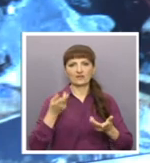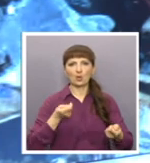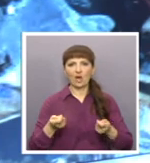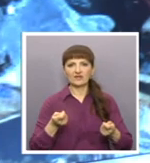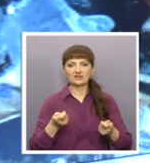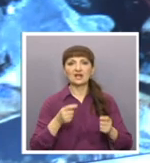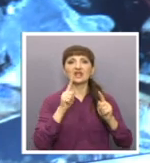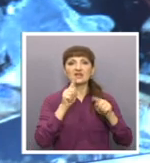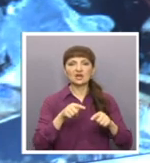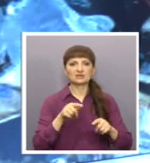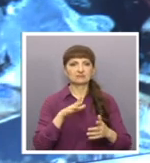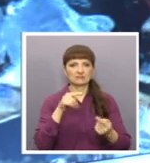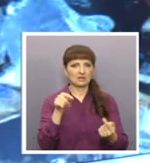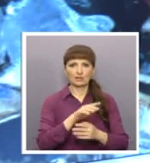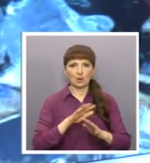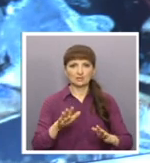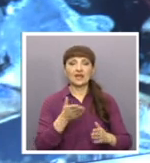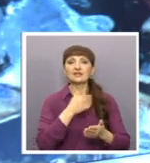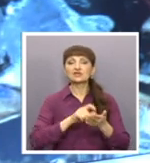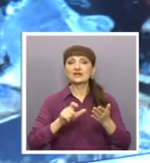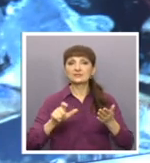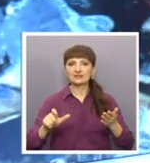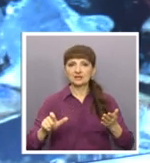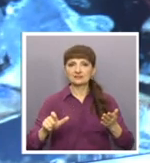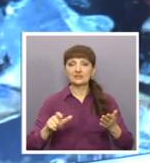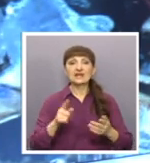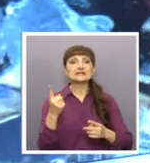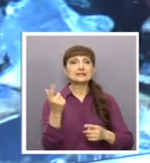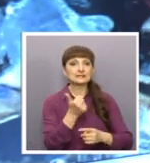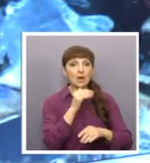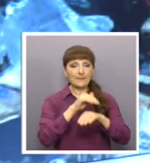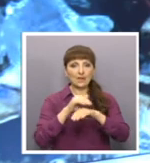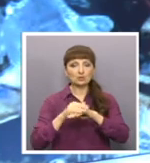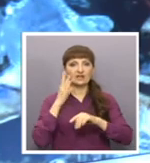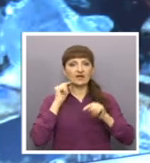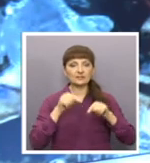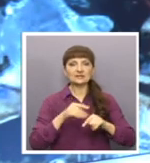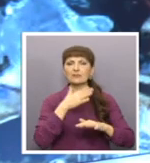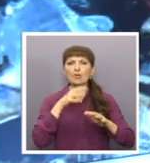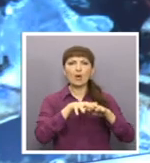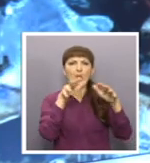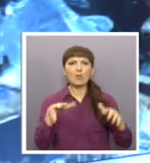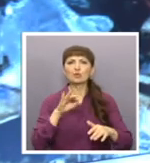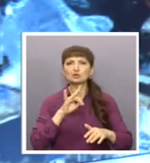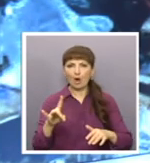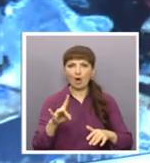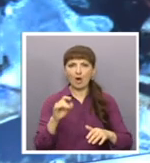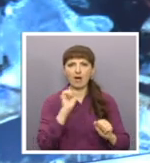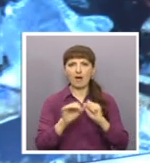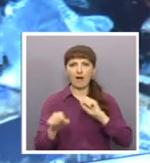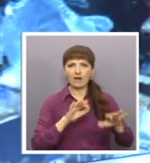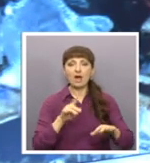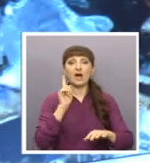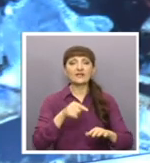там, где это неуместно. Моя коллега Мируэрт Нургалиева за неделю обнаружила в Алматы целые горы мусора и стихийные свалки, а